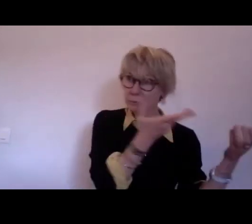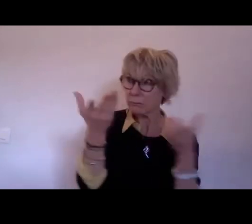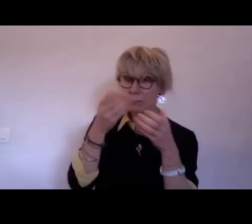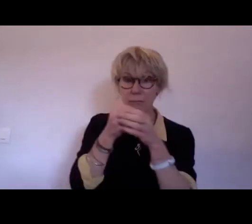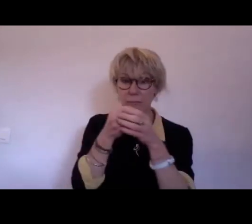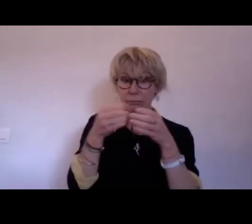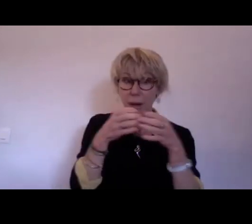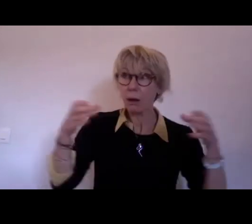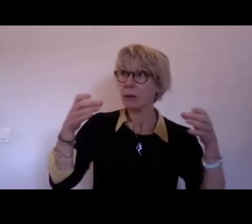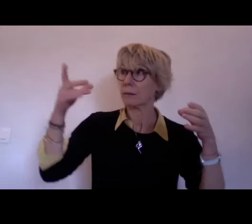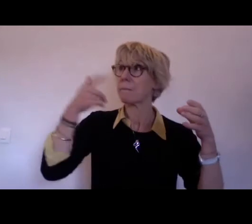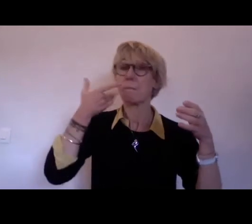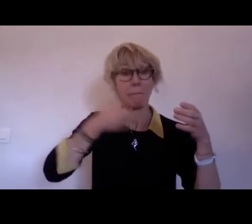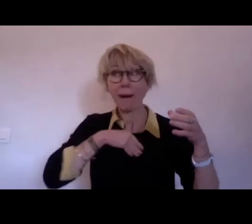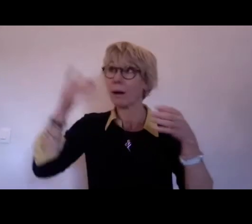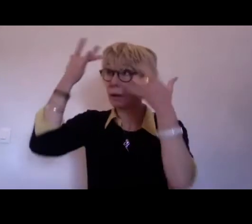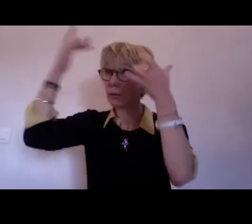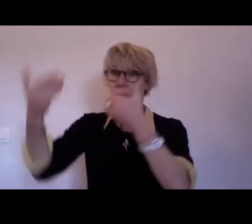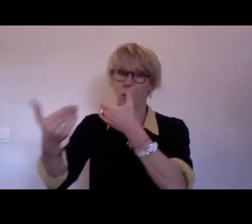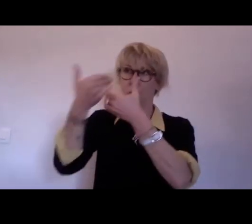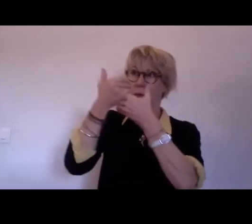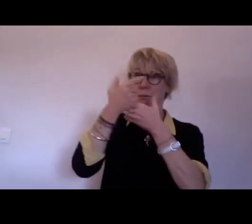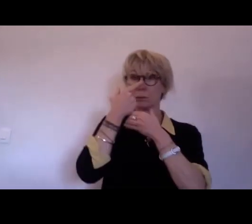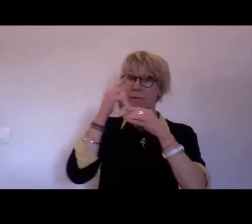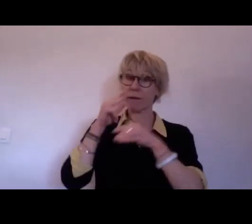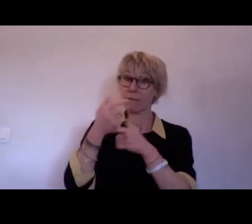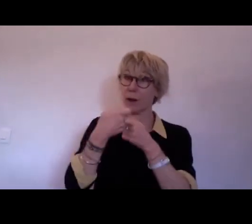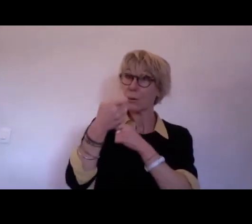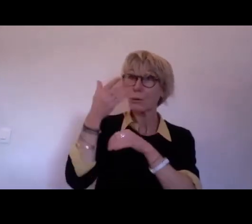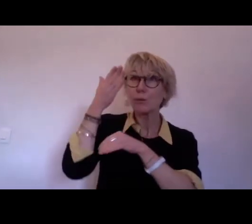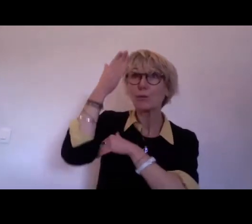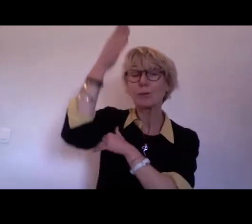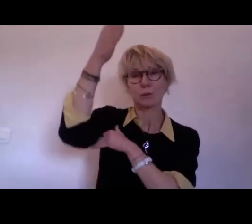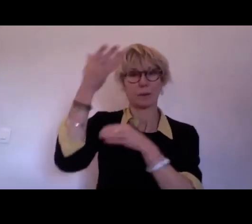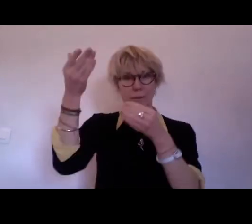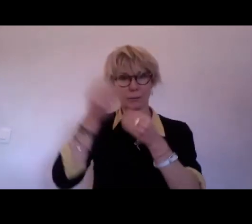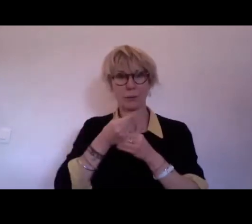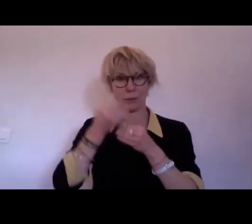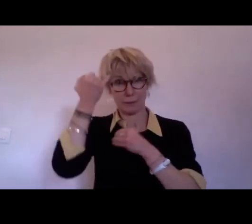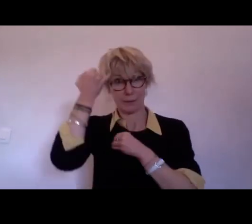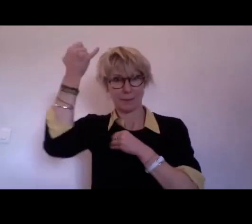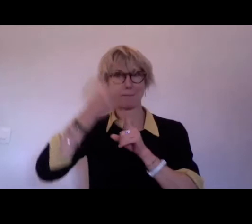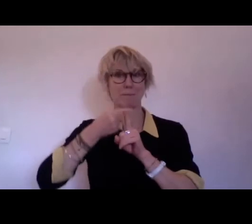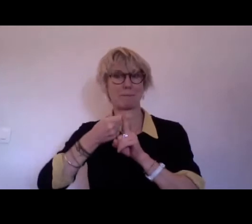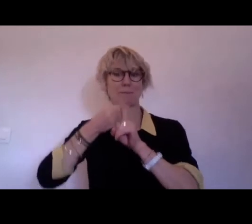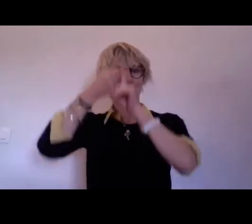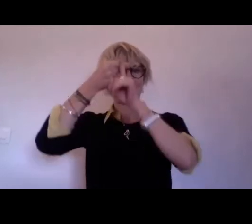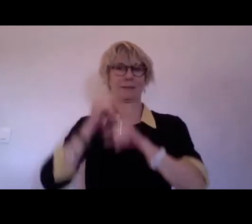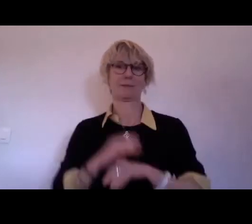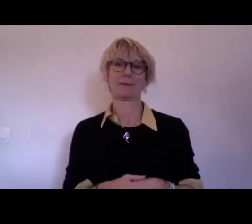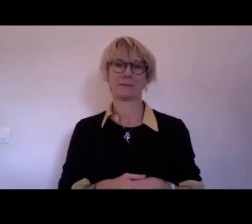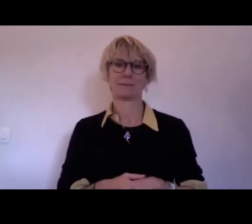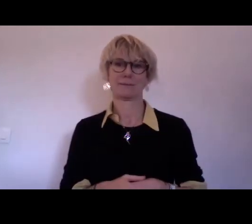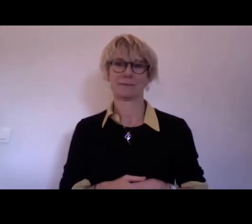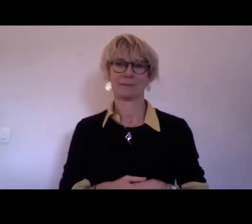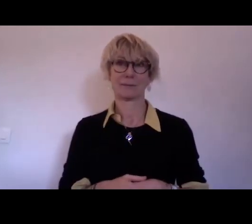durer dans le futur et ça, c'est aussi très positif. Voilà, donc voilà, c'est une